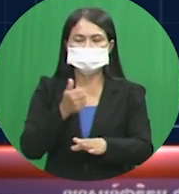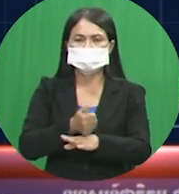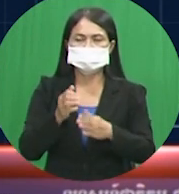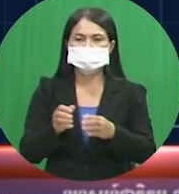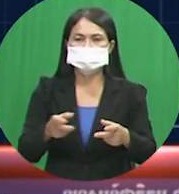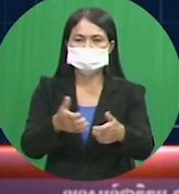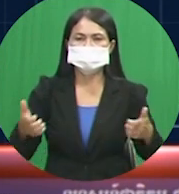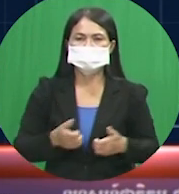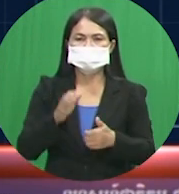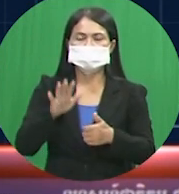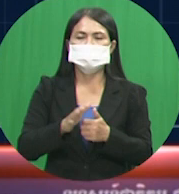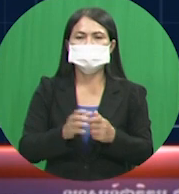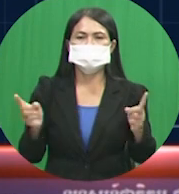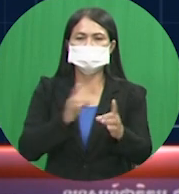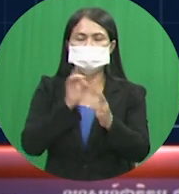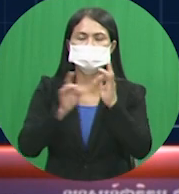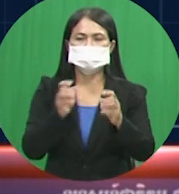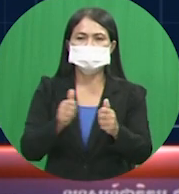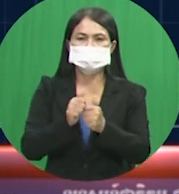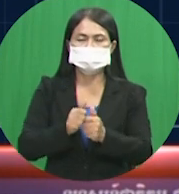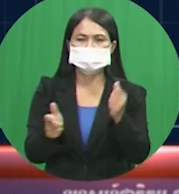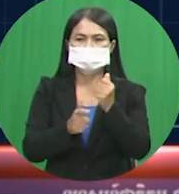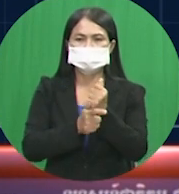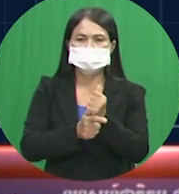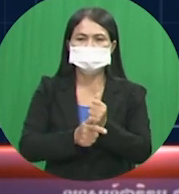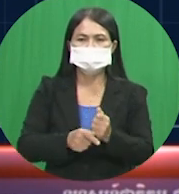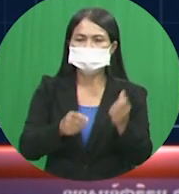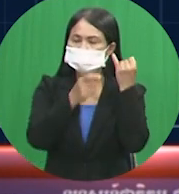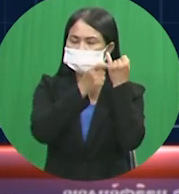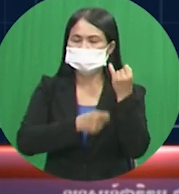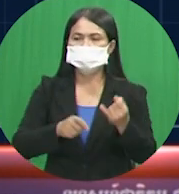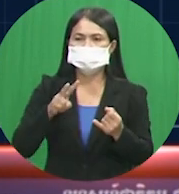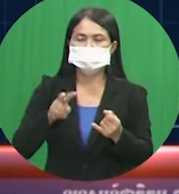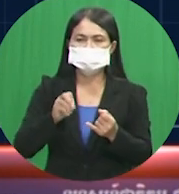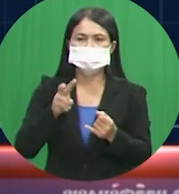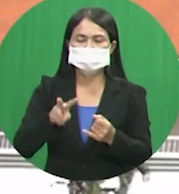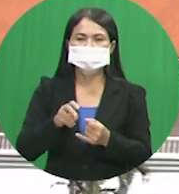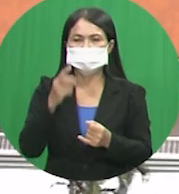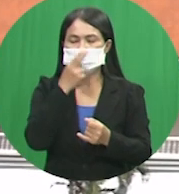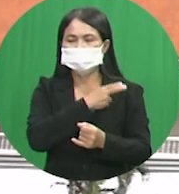ទាំង5និងជួបពិភាក្សាជាមួយអនុប្រធានវិទ្យុ VOV វៀតណាម